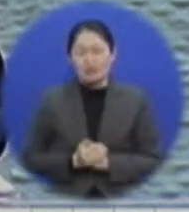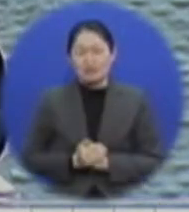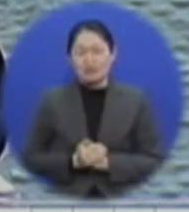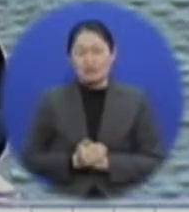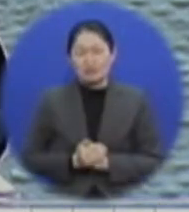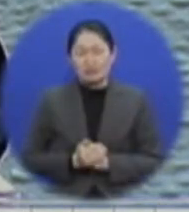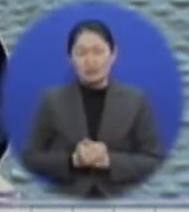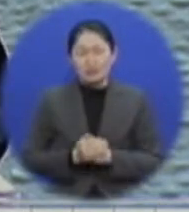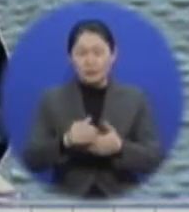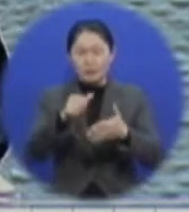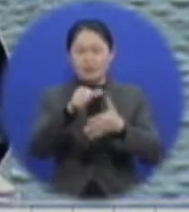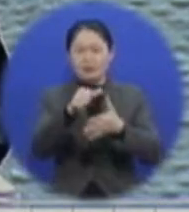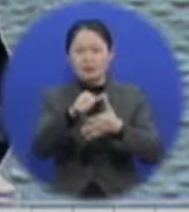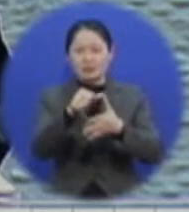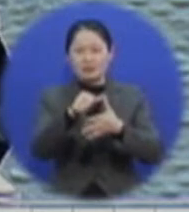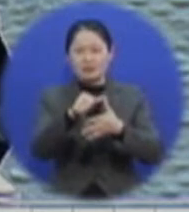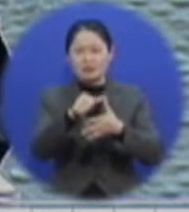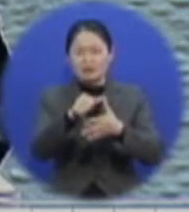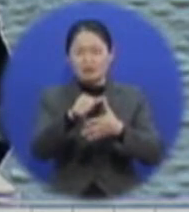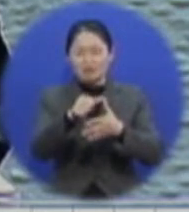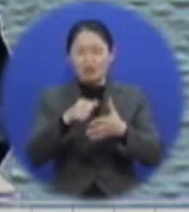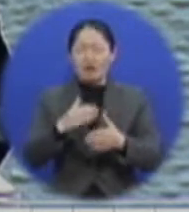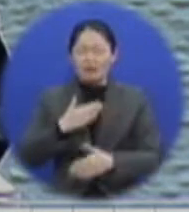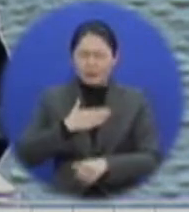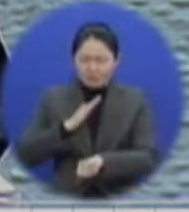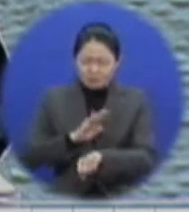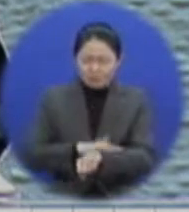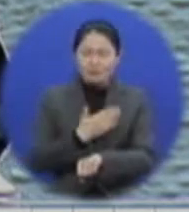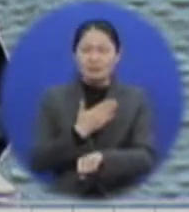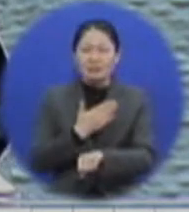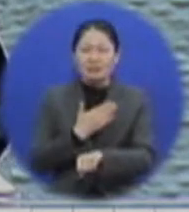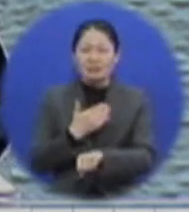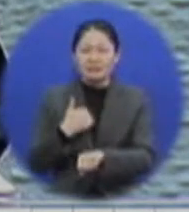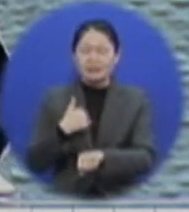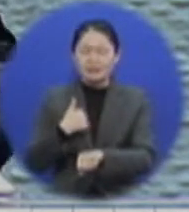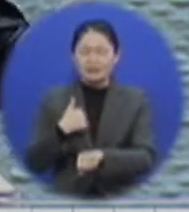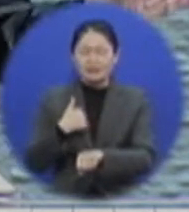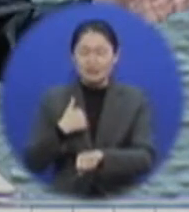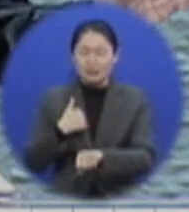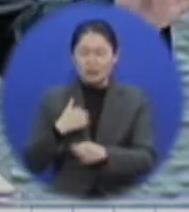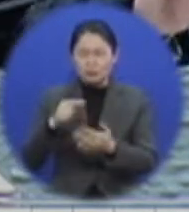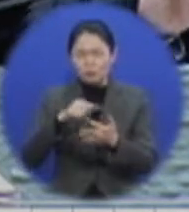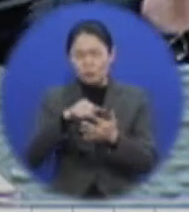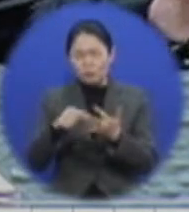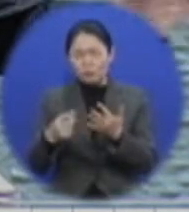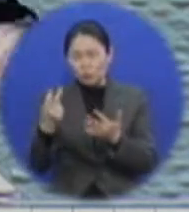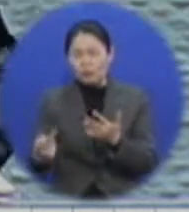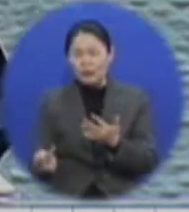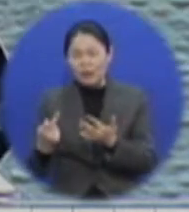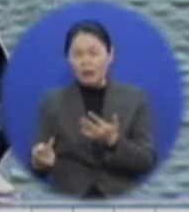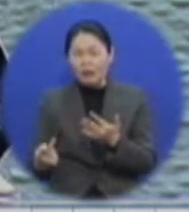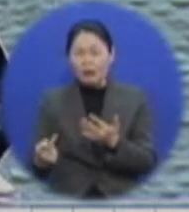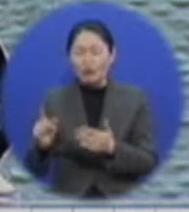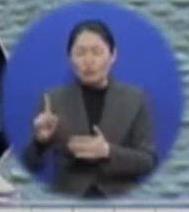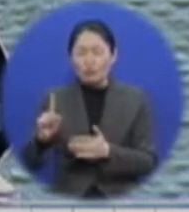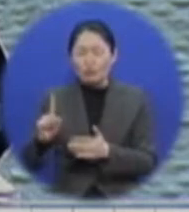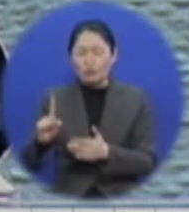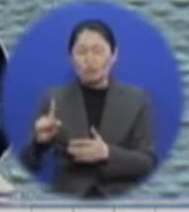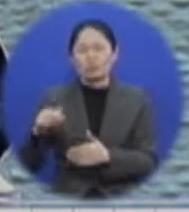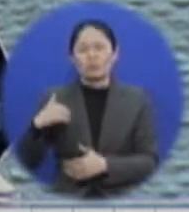맏이가 내가 잘못했습니다 제가 잘못한 것 같습니다 동생들이 뭐 알겠습니까